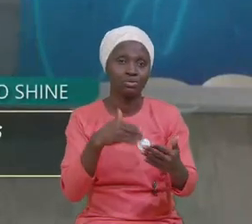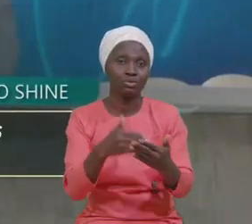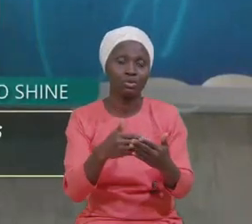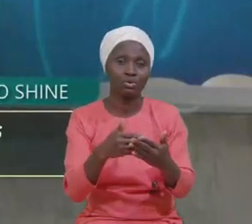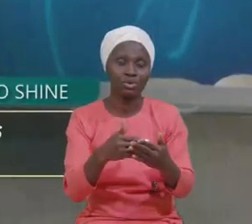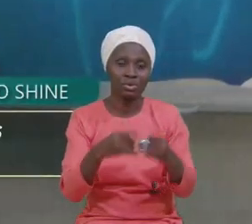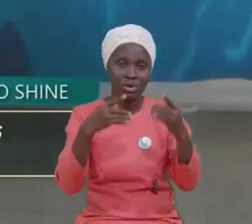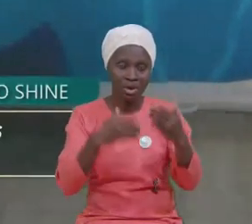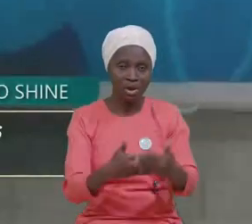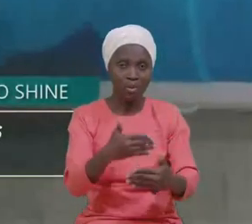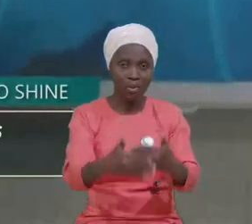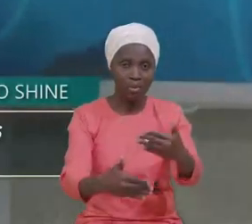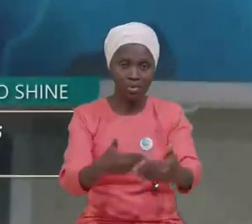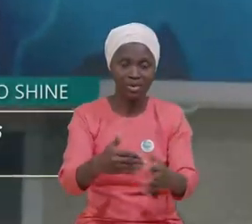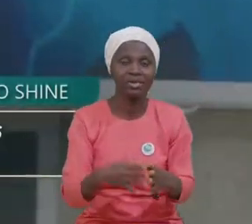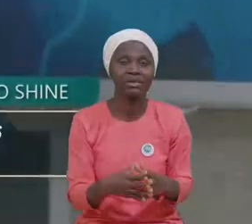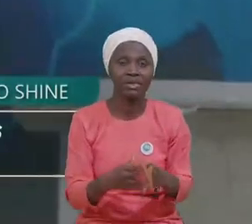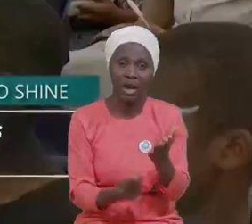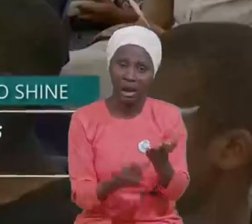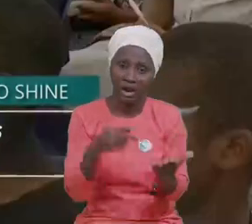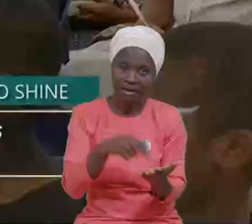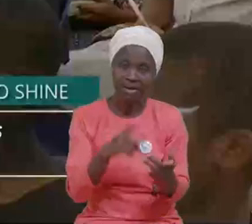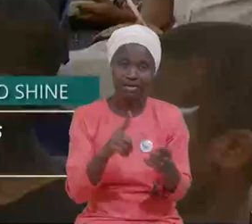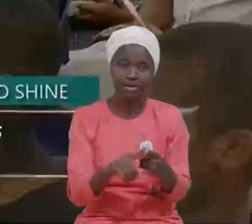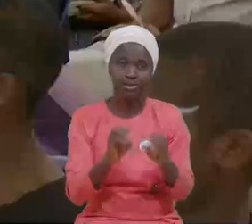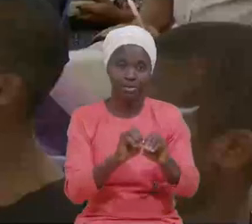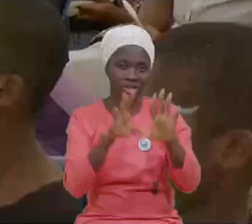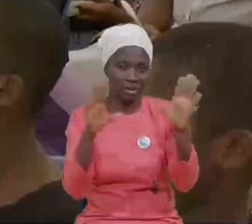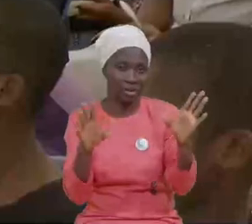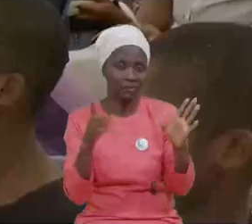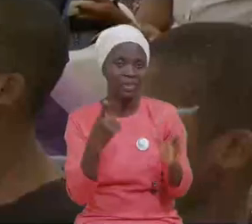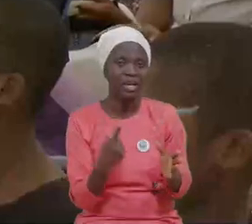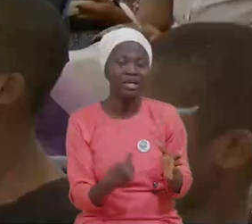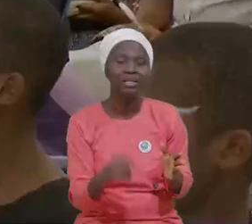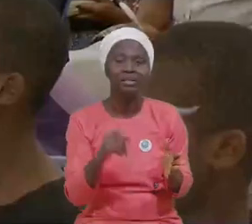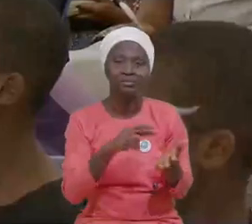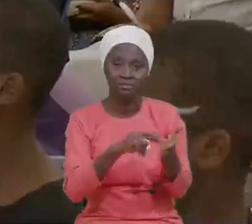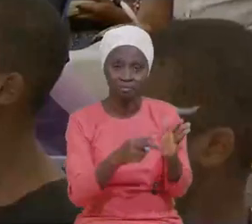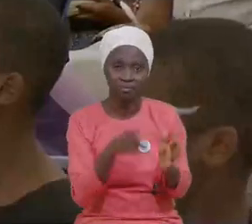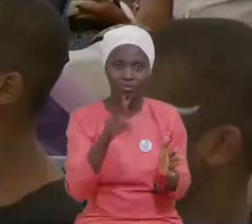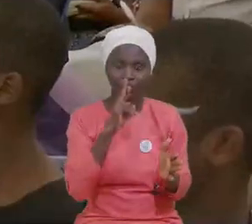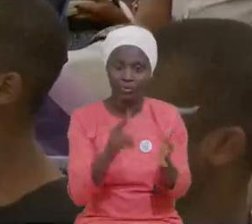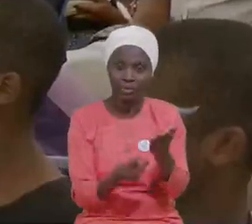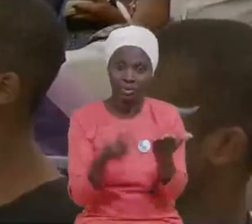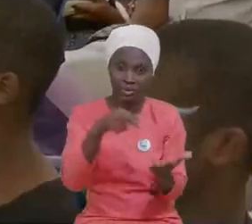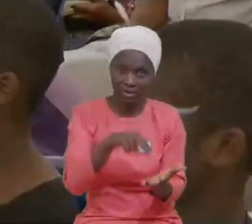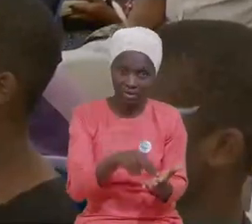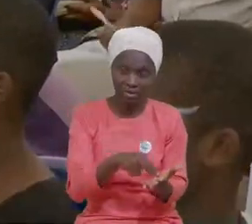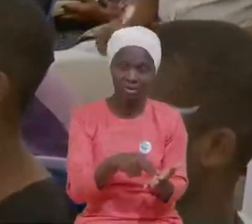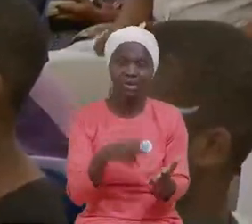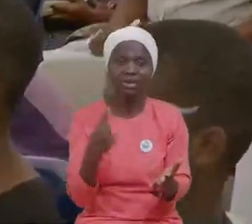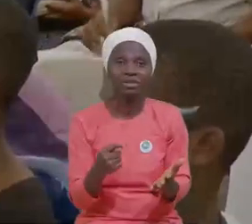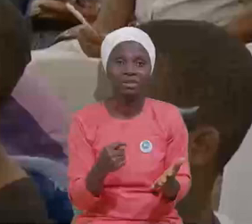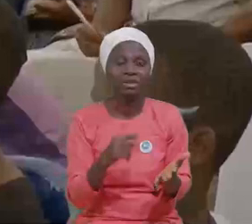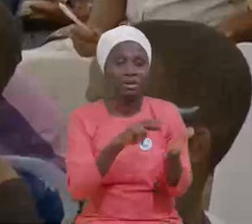amen, hein? Lève-toi, se lever pour briller. La raison pour laquelle tu te lèves, la raison pour